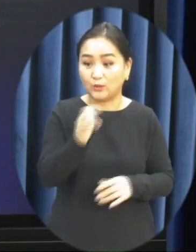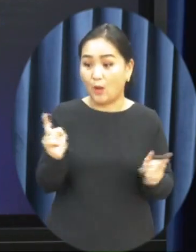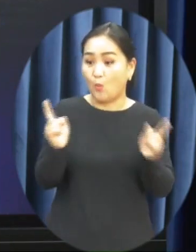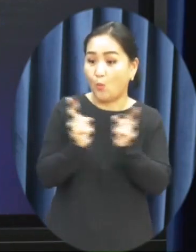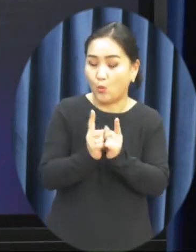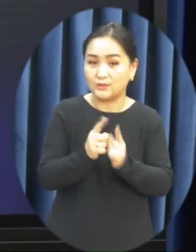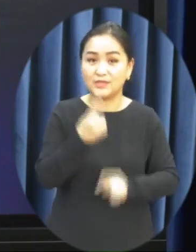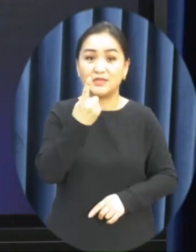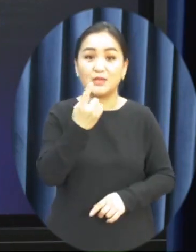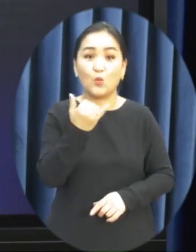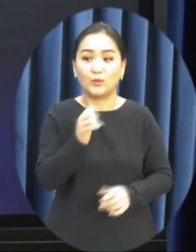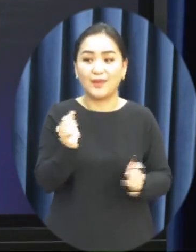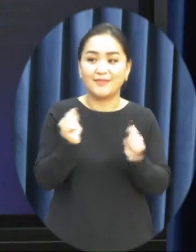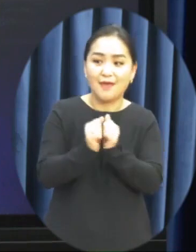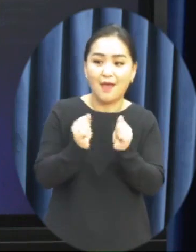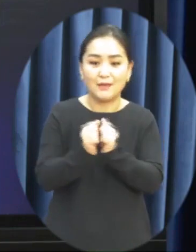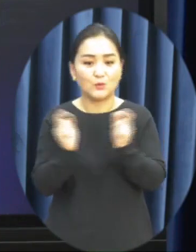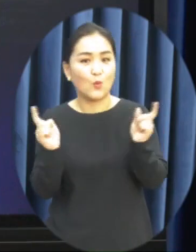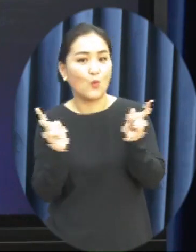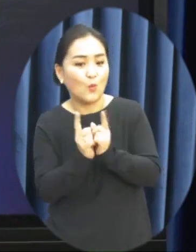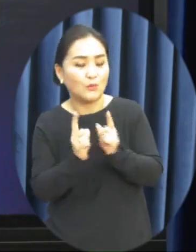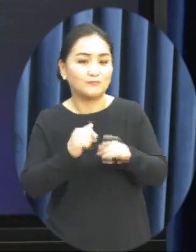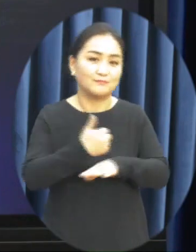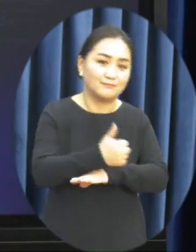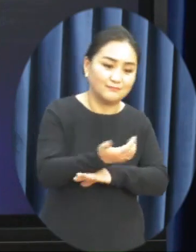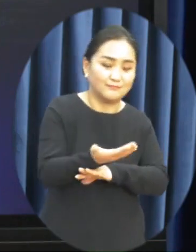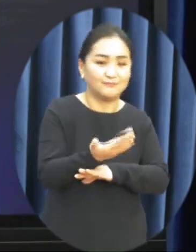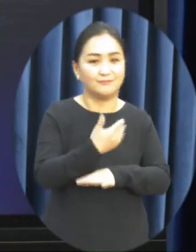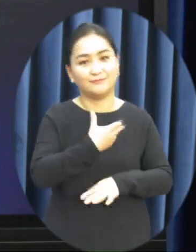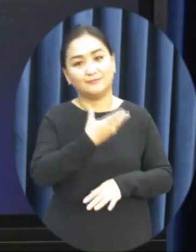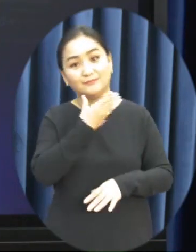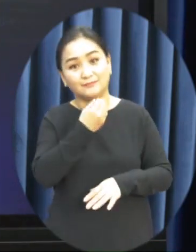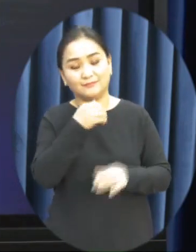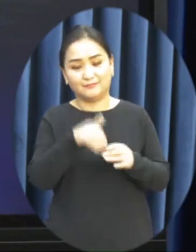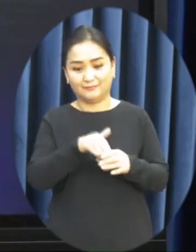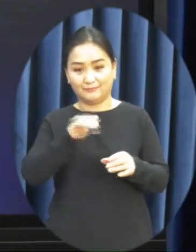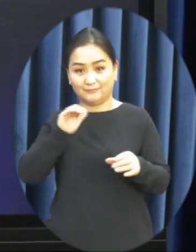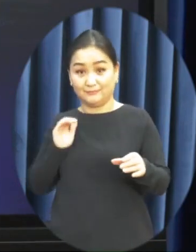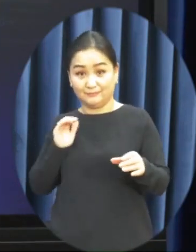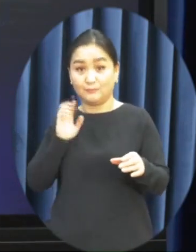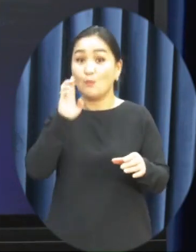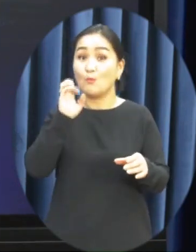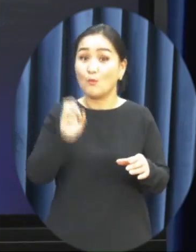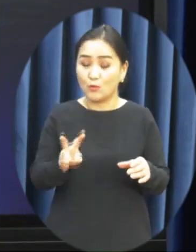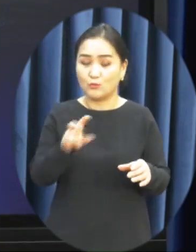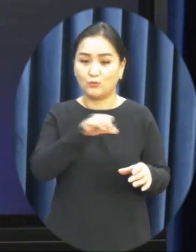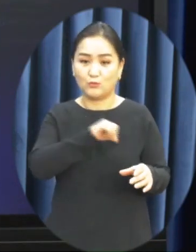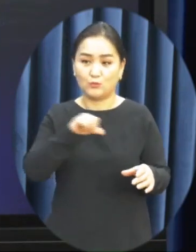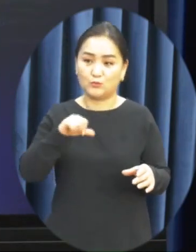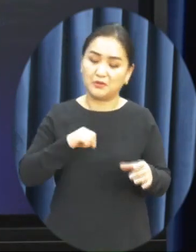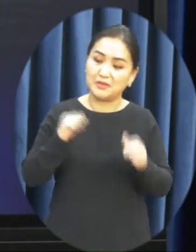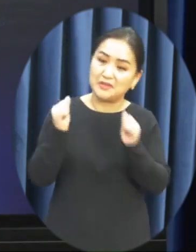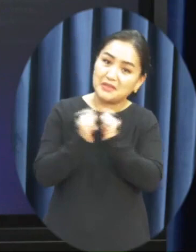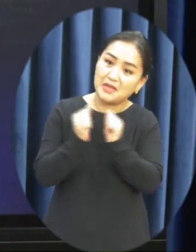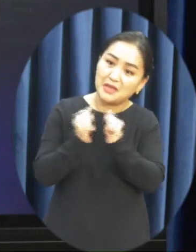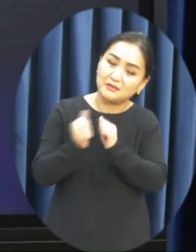ལུགས དམརེས སུགས སུང སུགས གསུར གལམ གསྤུས གསུར